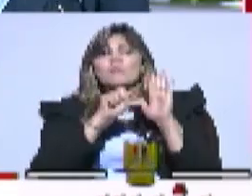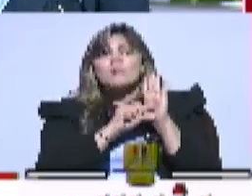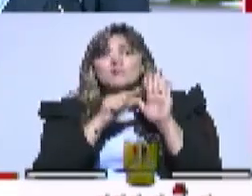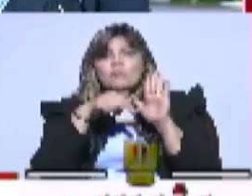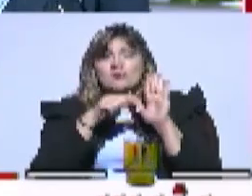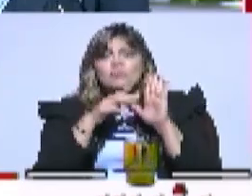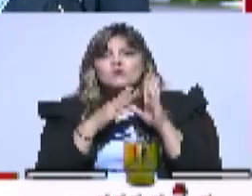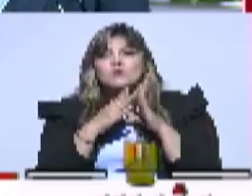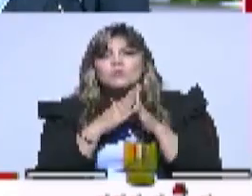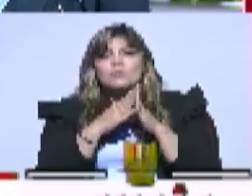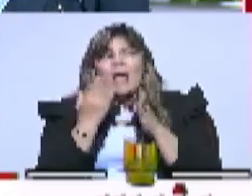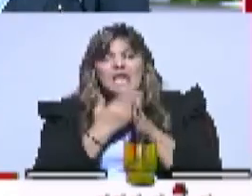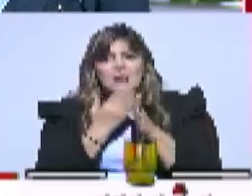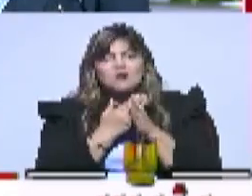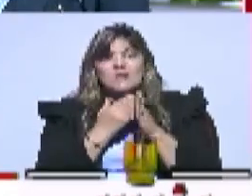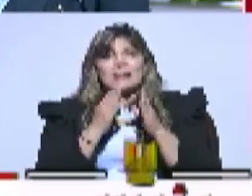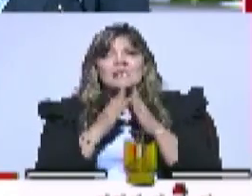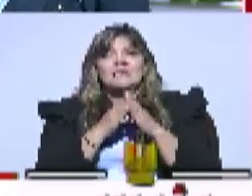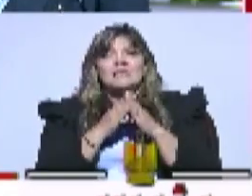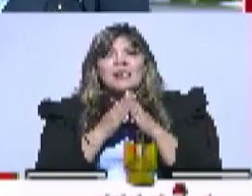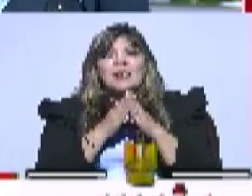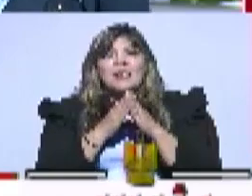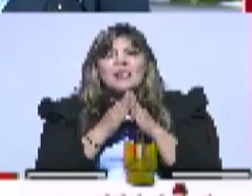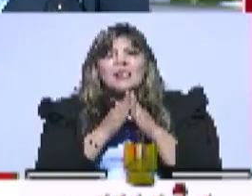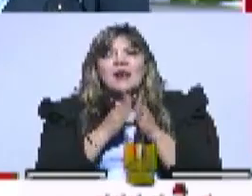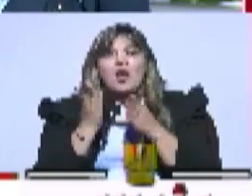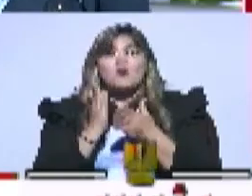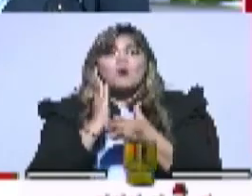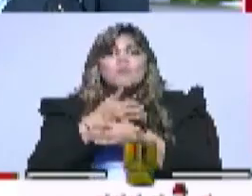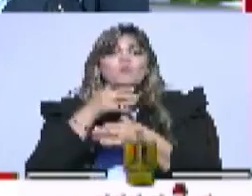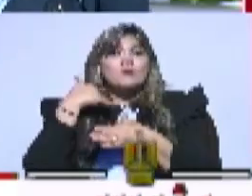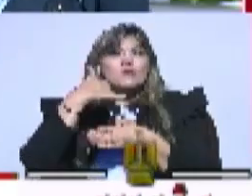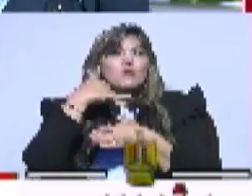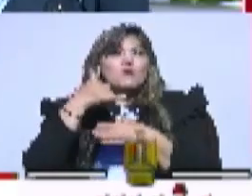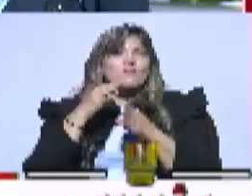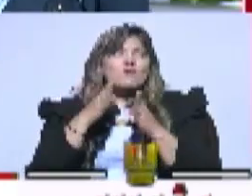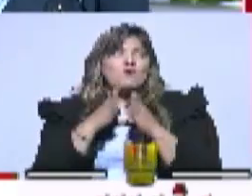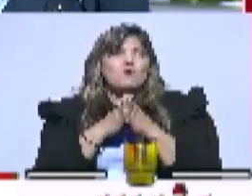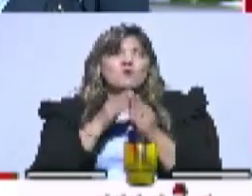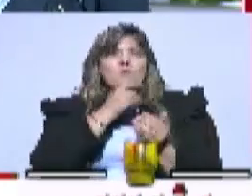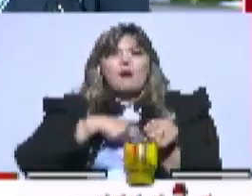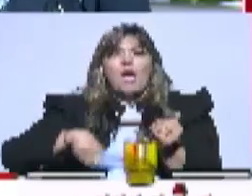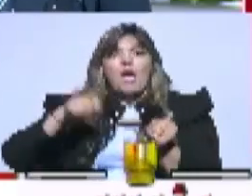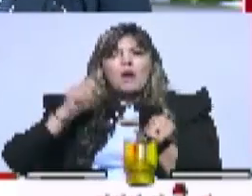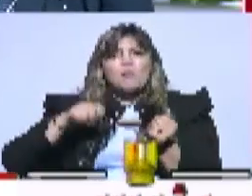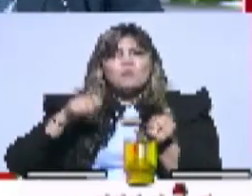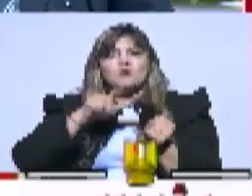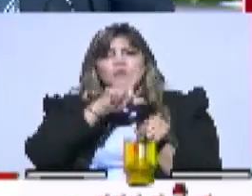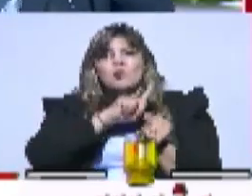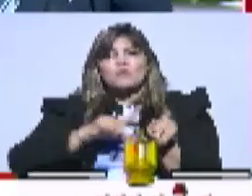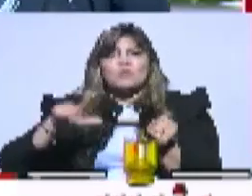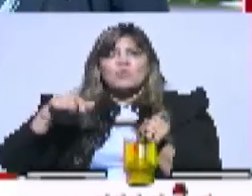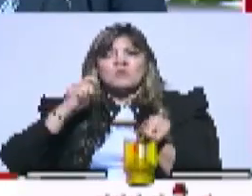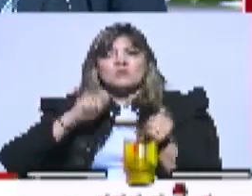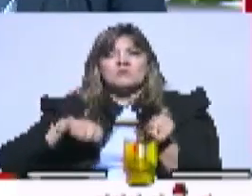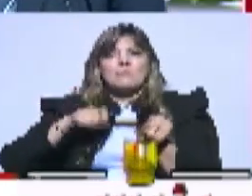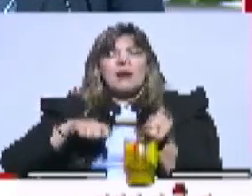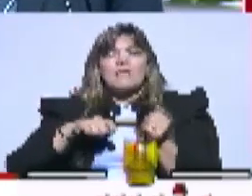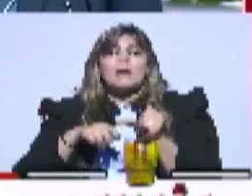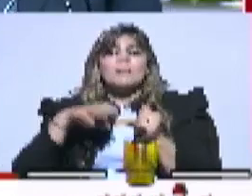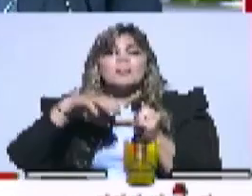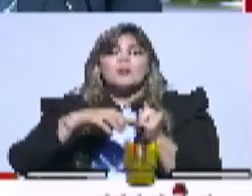في الدستور المصري. عشان كده أستاذنا حضرتك هنروح لمداخلة تليفونية مع المستشار أحمد عبد الرحمن رئيس محكمة القاهرة